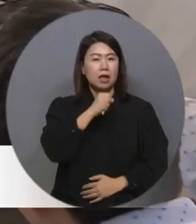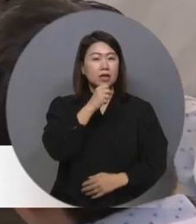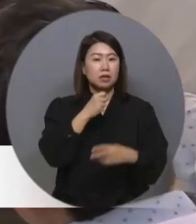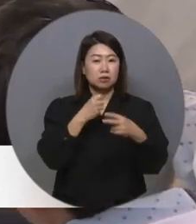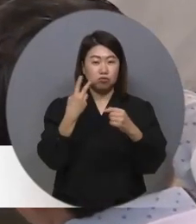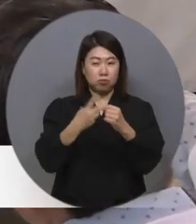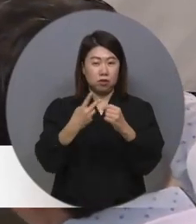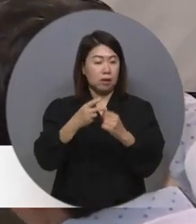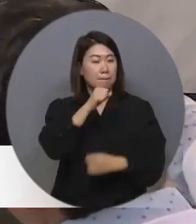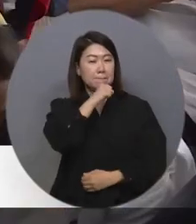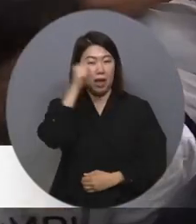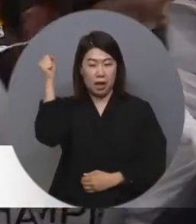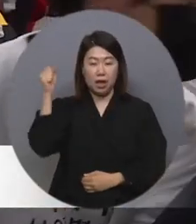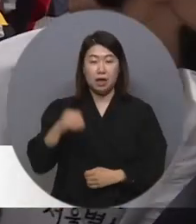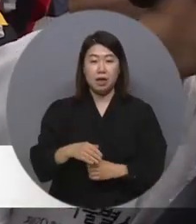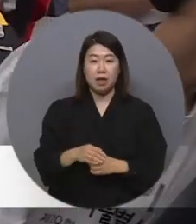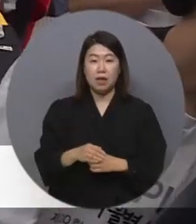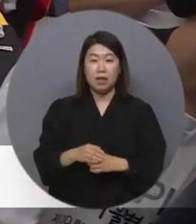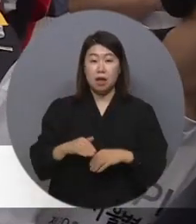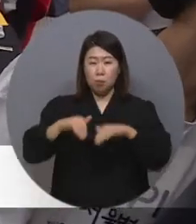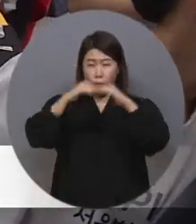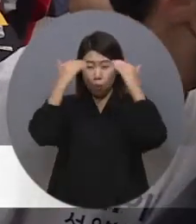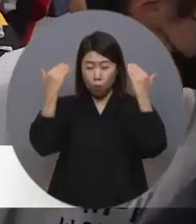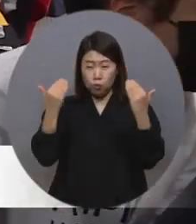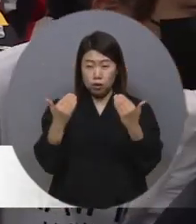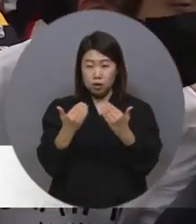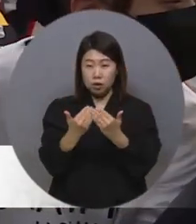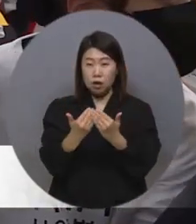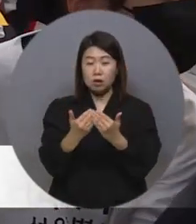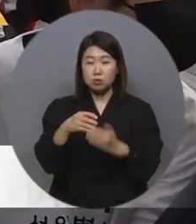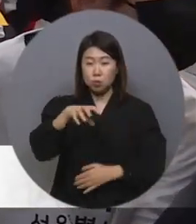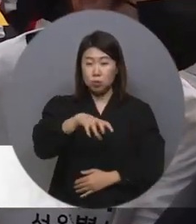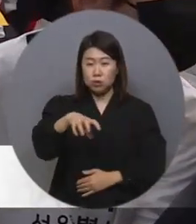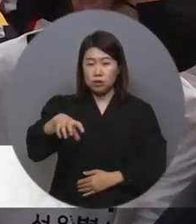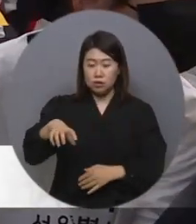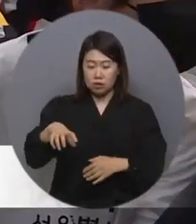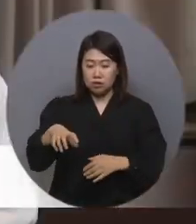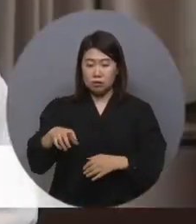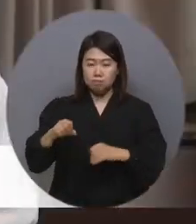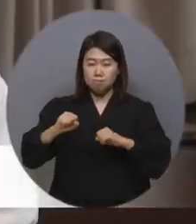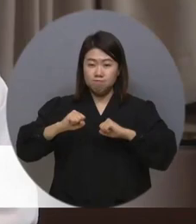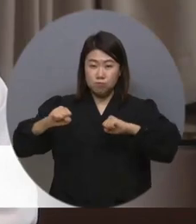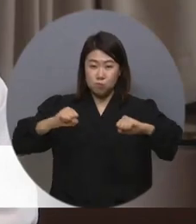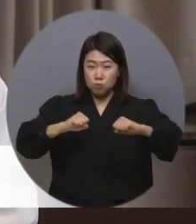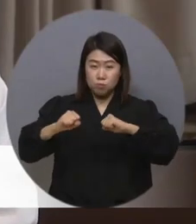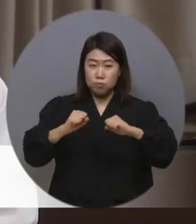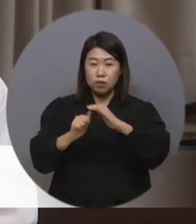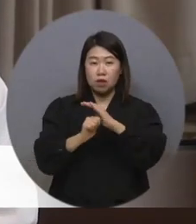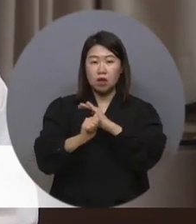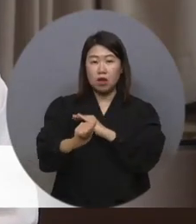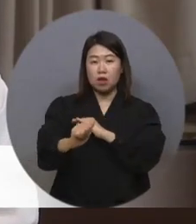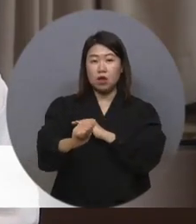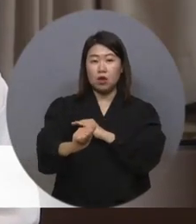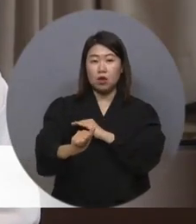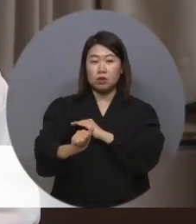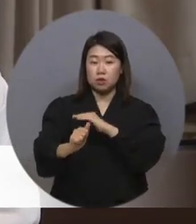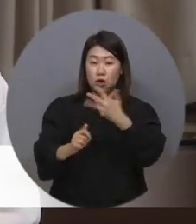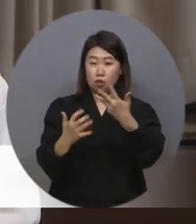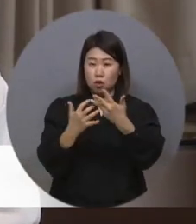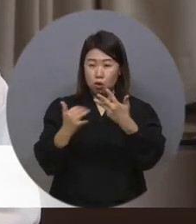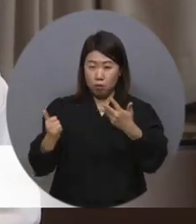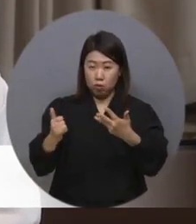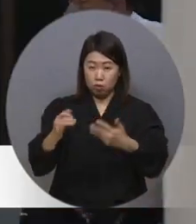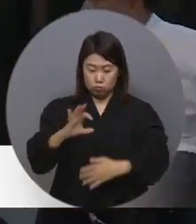달성했습니다. 참가한 전 종목에서 고른 활약이 이어졌고 8명의 다관왕을 배출하는 등 값진